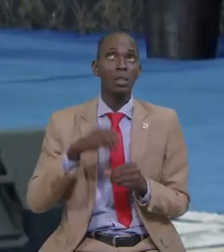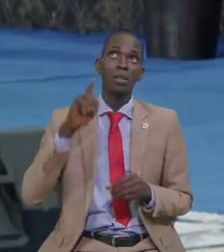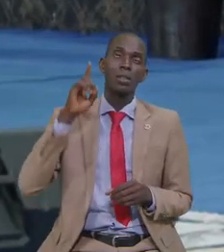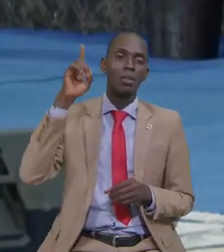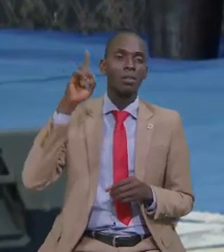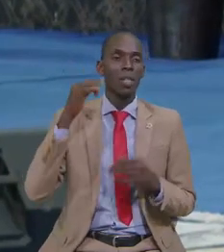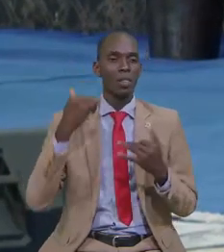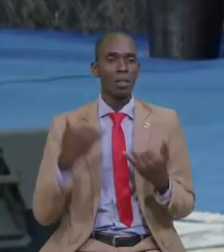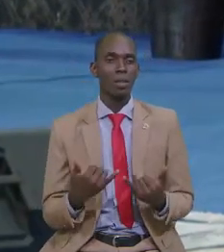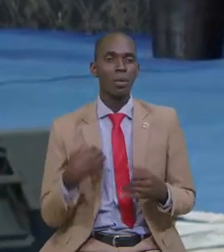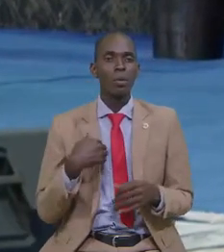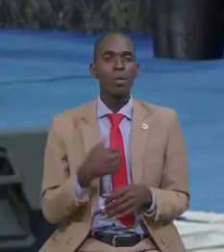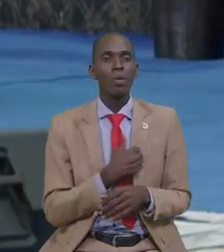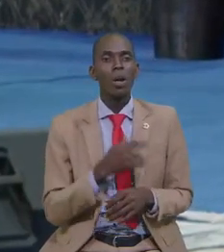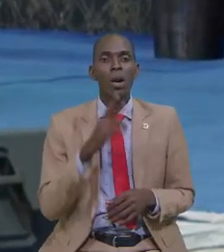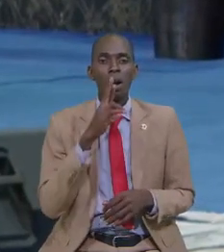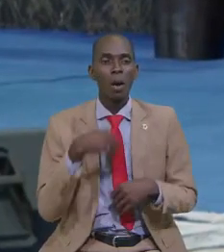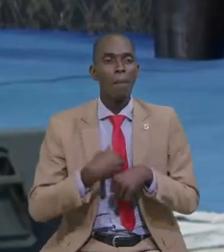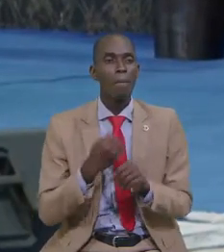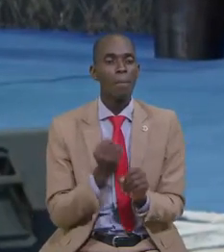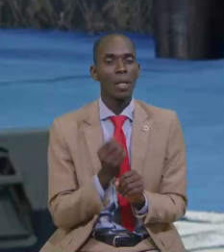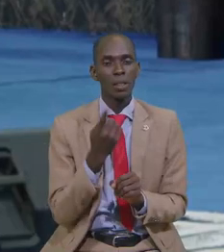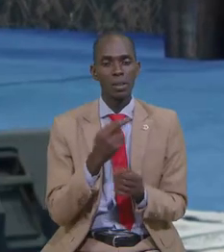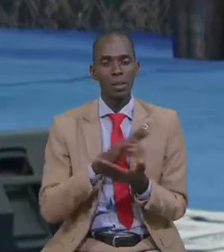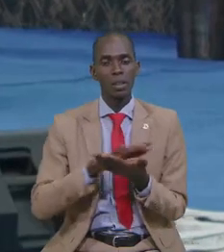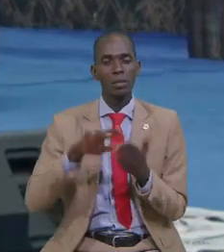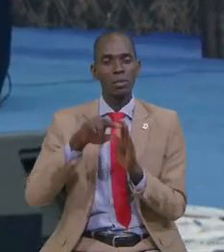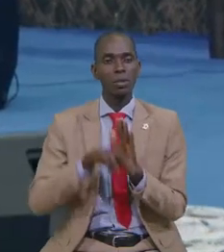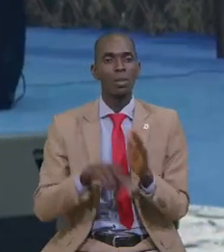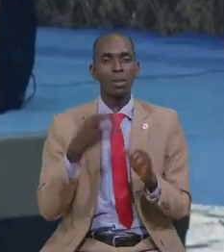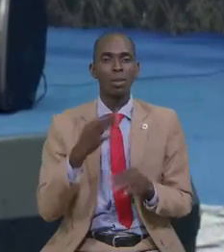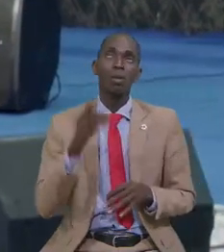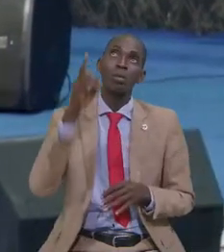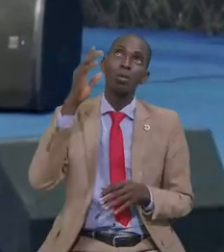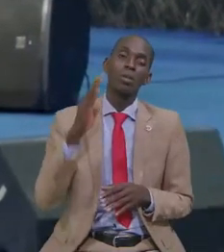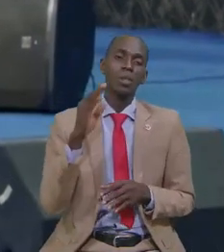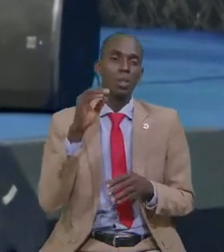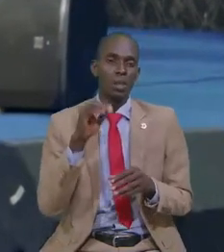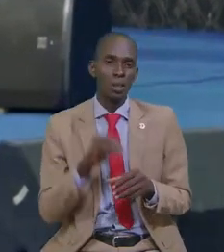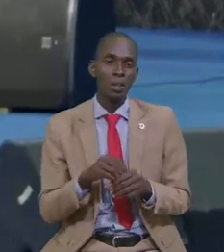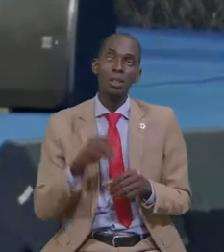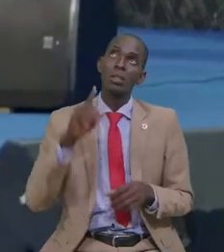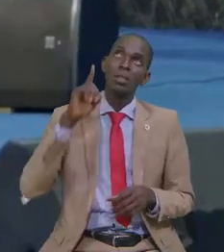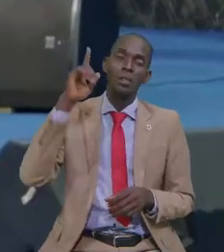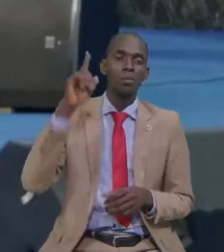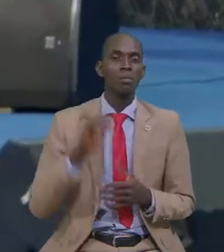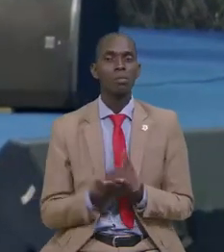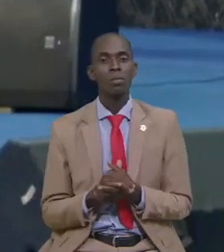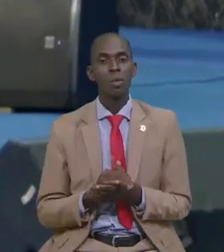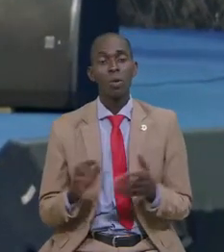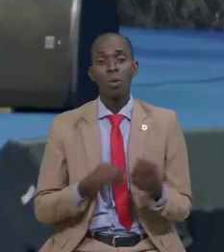et en lui. Et maintenant, nous sommes